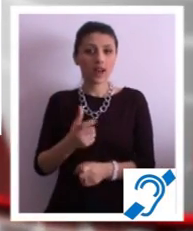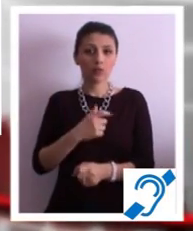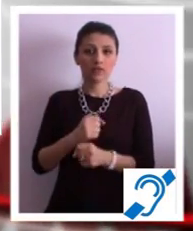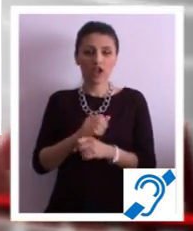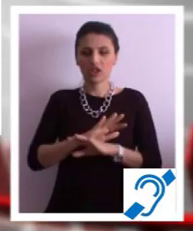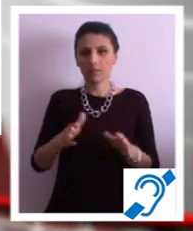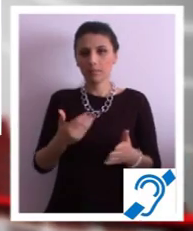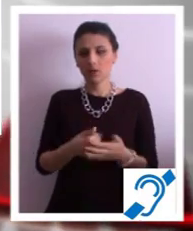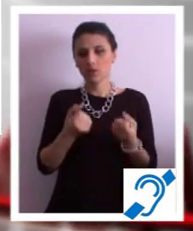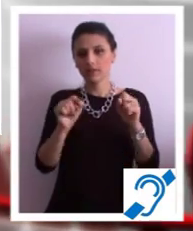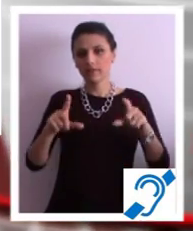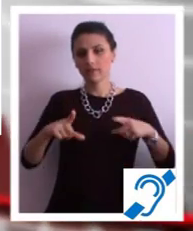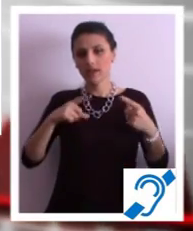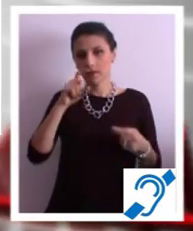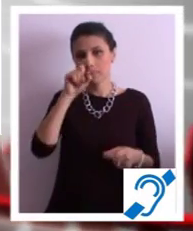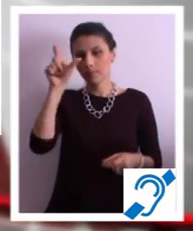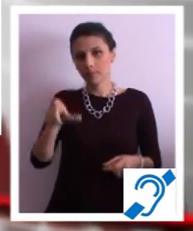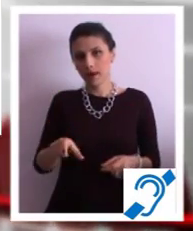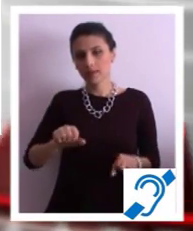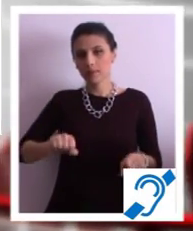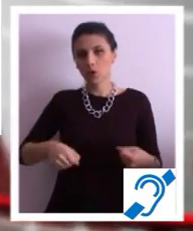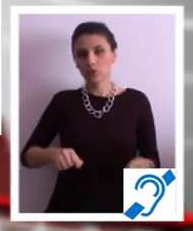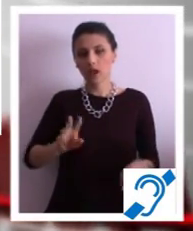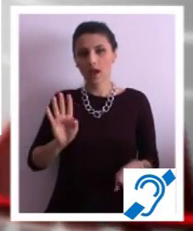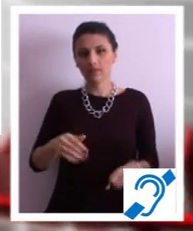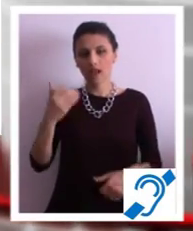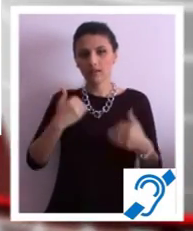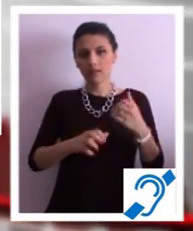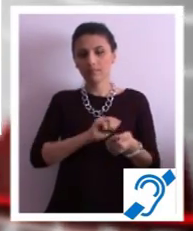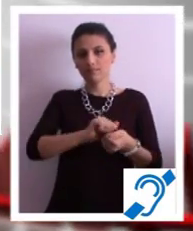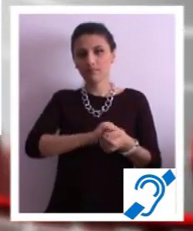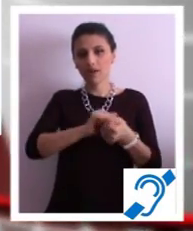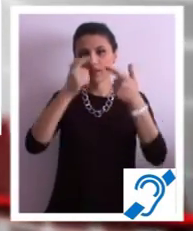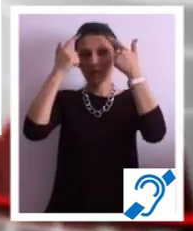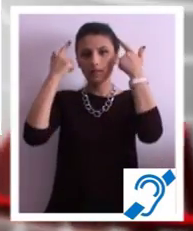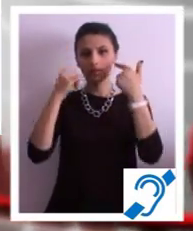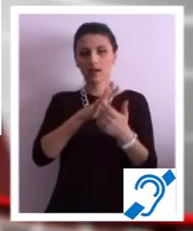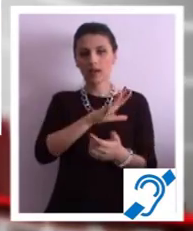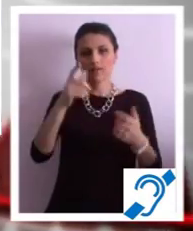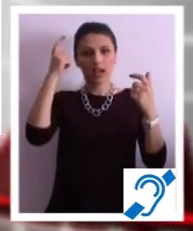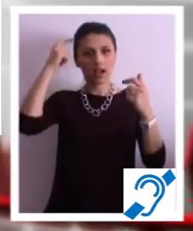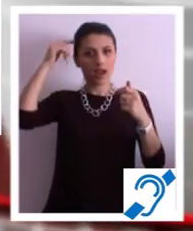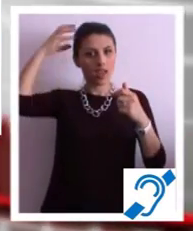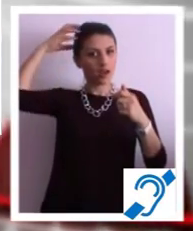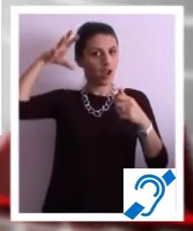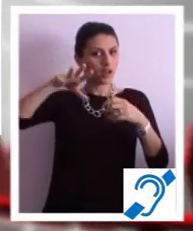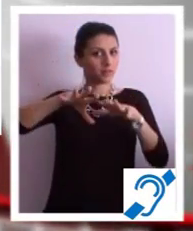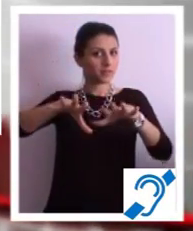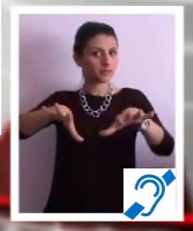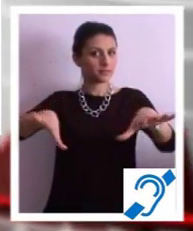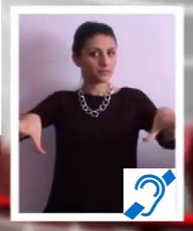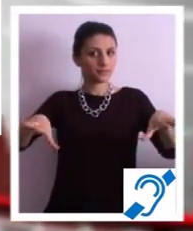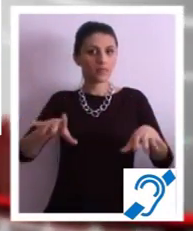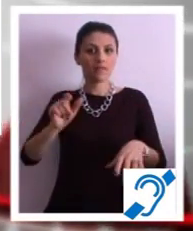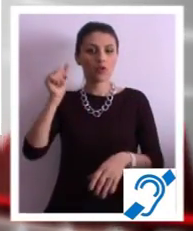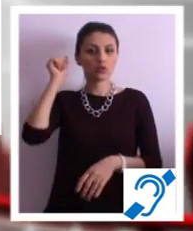putut face nimic pentru a-i salva viața pasagerului de pe motor. Avea un traumatism craniocerebral grav, iar creierul i-a rămas pe asfalt. Am fost solicitați